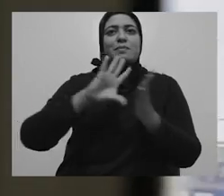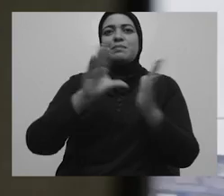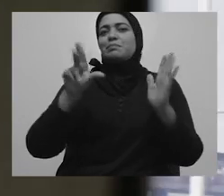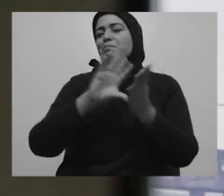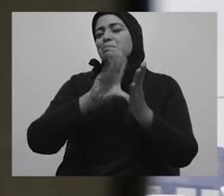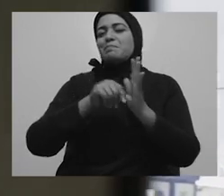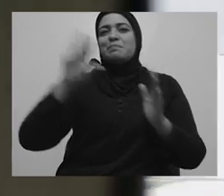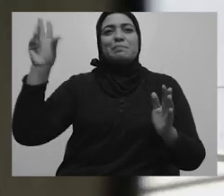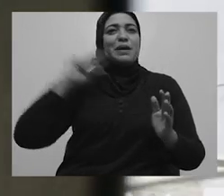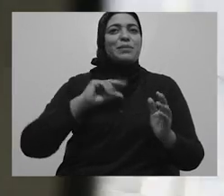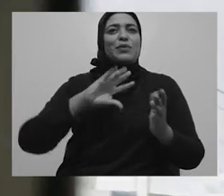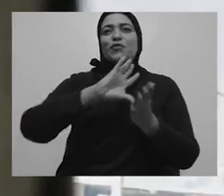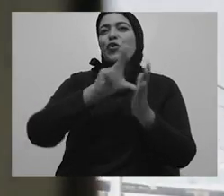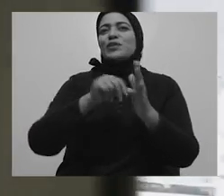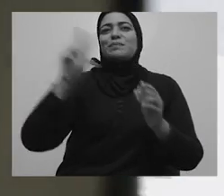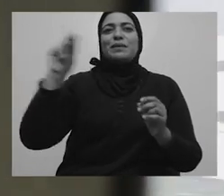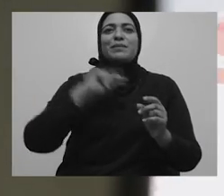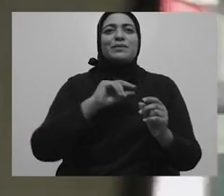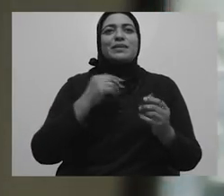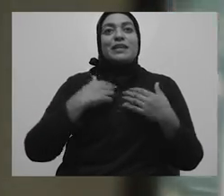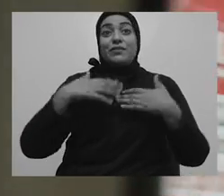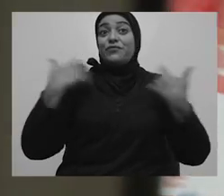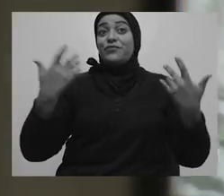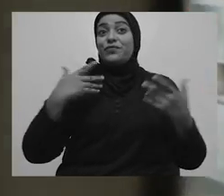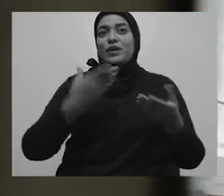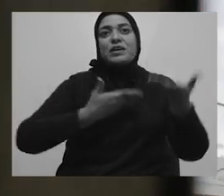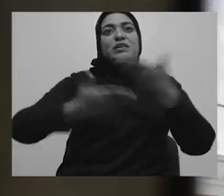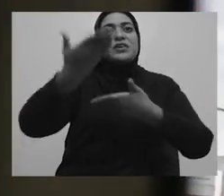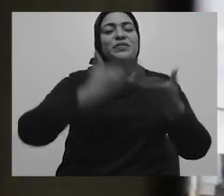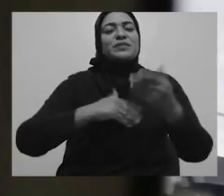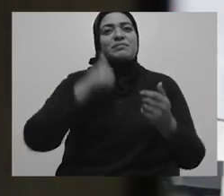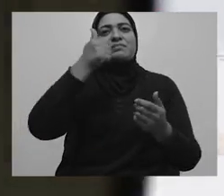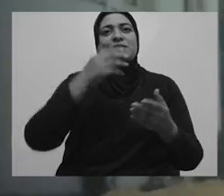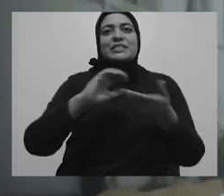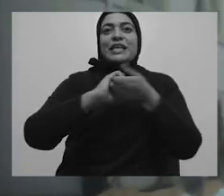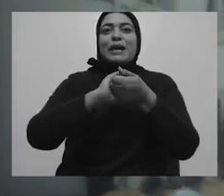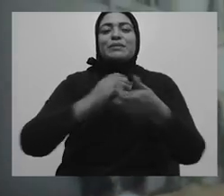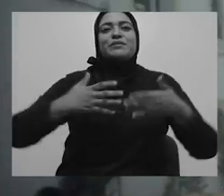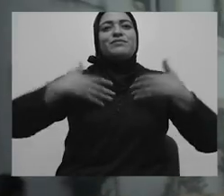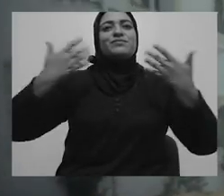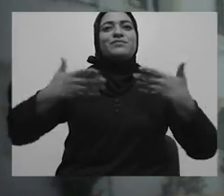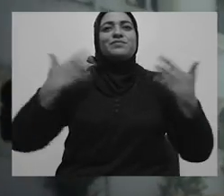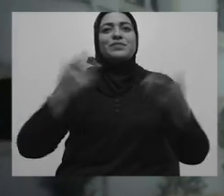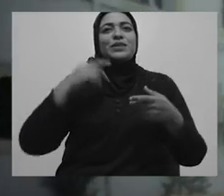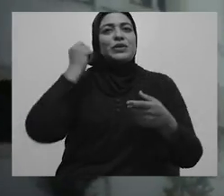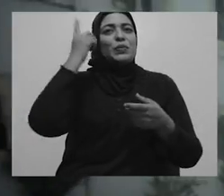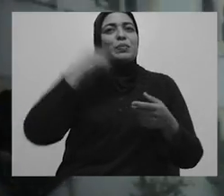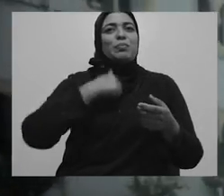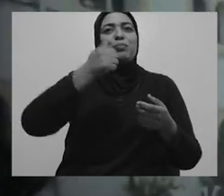مانيش باش نسكت، من اليوم مانيش باش نسكت، أنا باش نكتب، باش نحاول معناها نغير، باش نحاول معناها نحكي